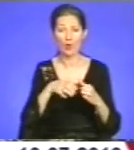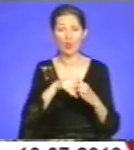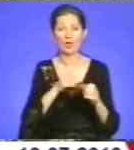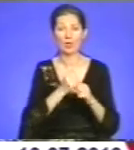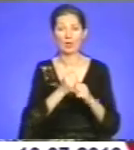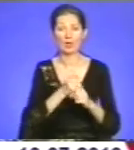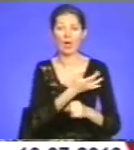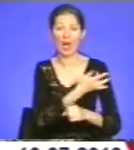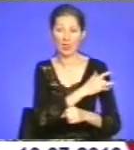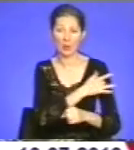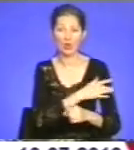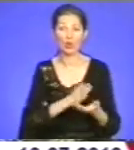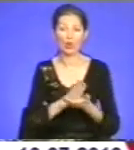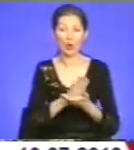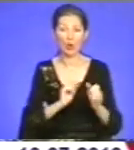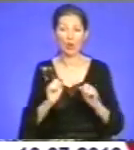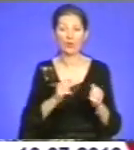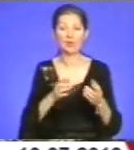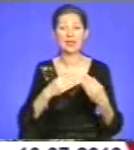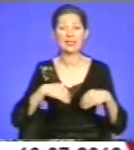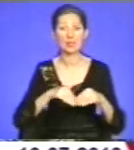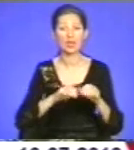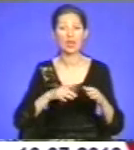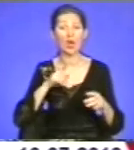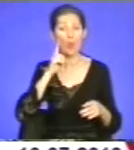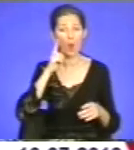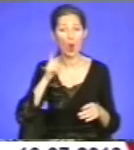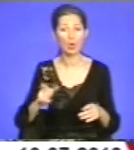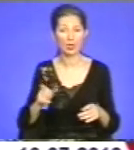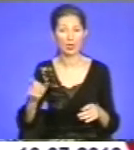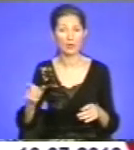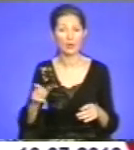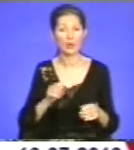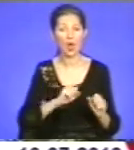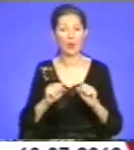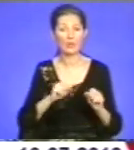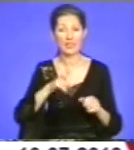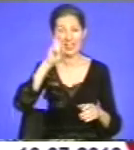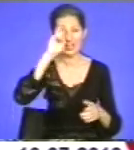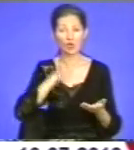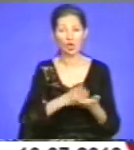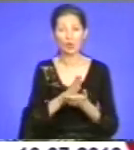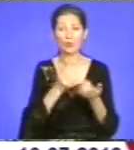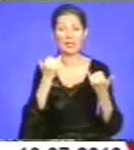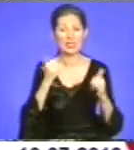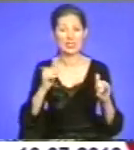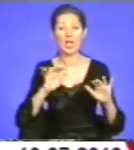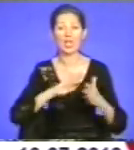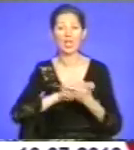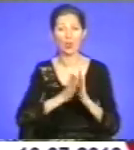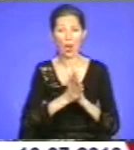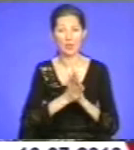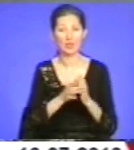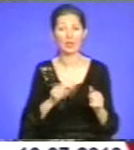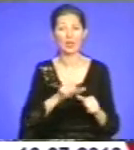Держсанепідслужби, управління сім'ї і молоді, управління Державної служби надзвичайних ситуацій, крім